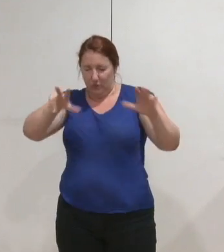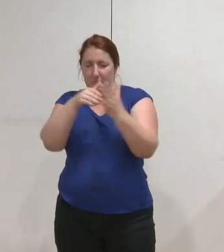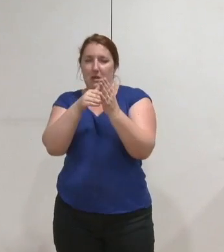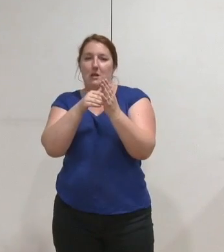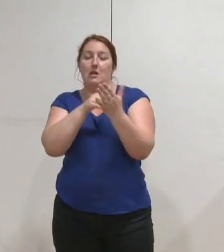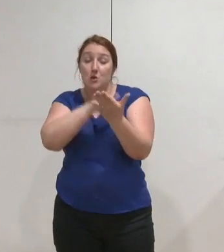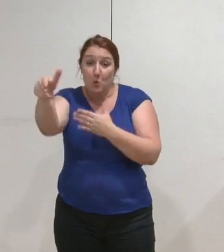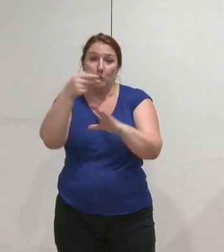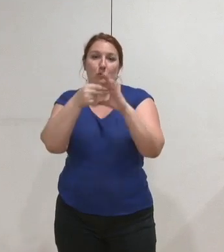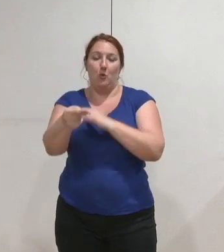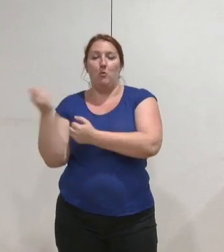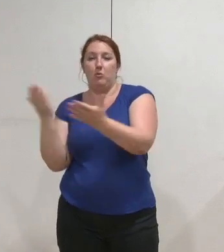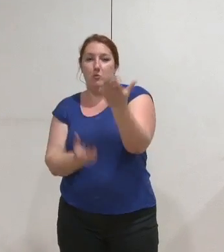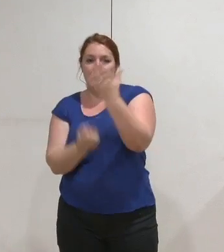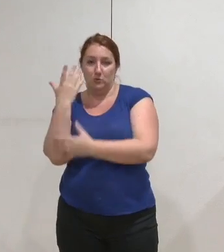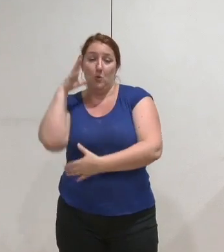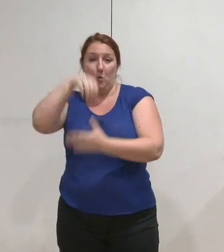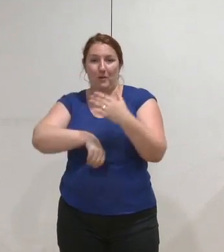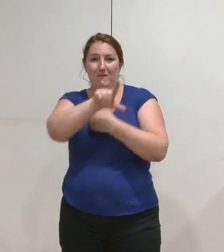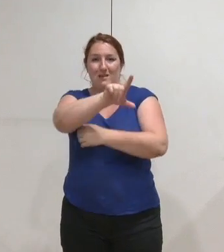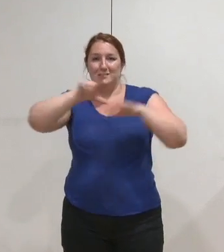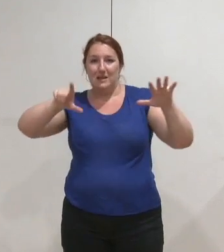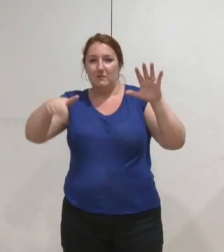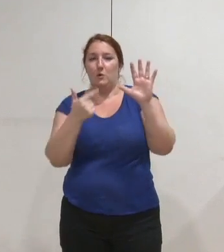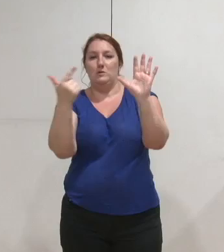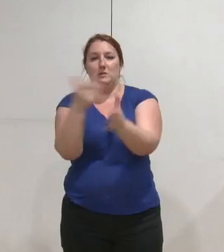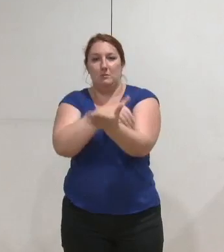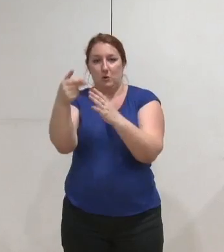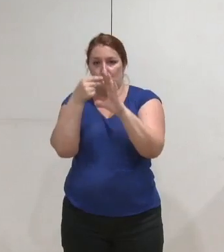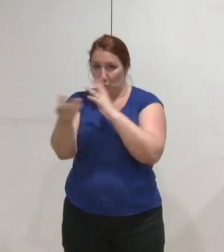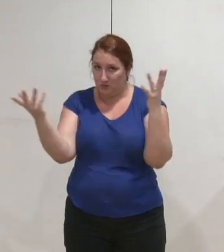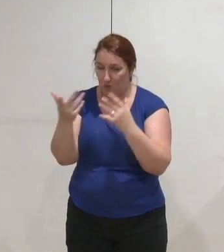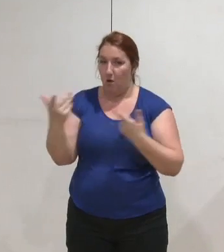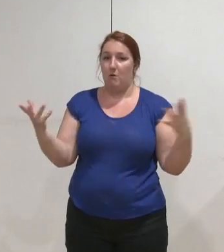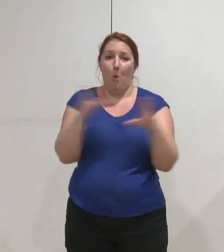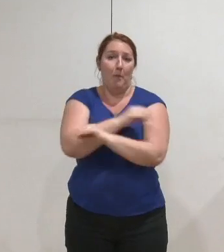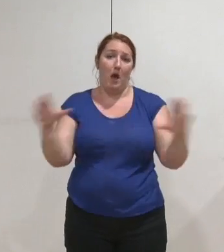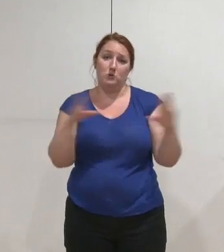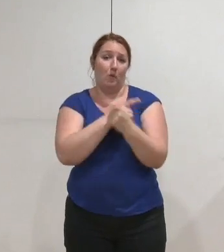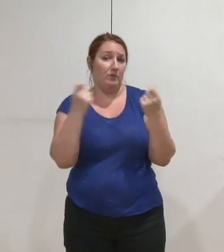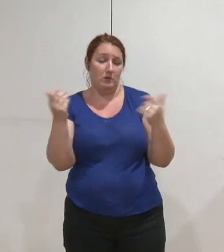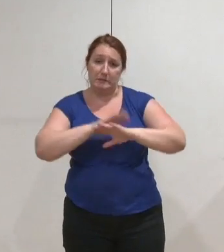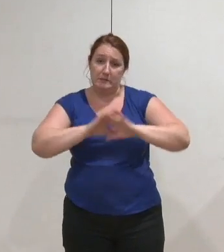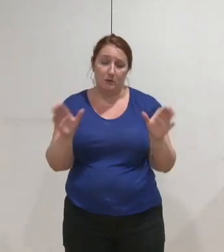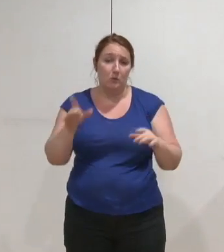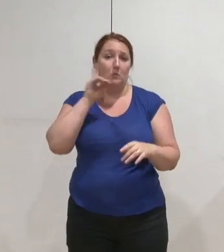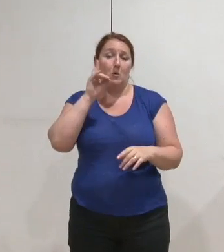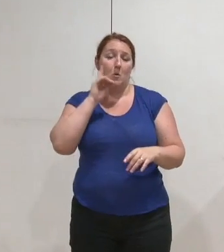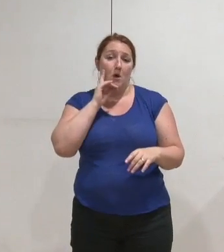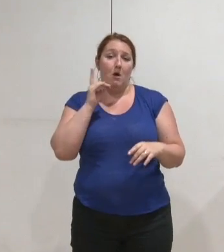dont 27,7 7 million d'euros correspondent essentiellement à des opérations financières puisque on